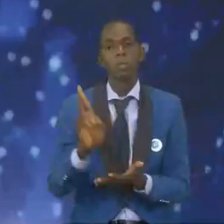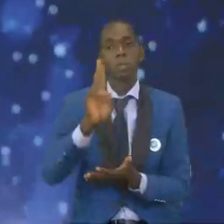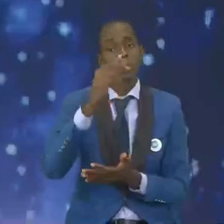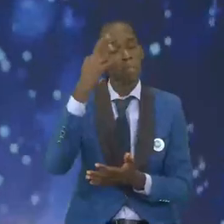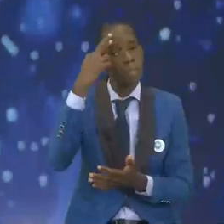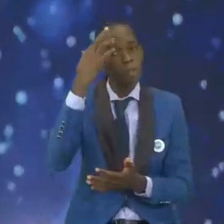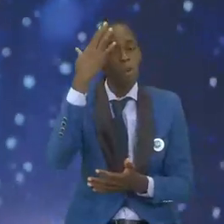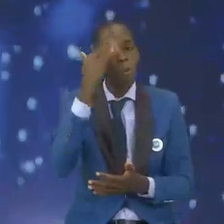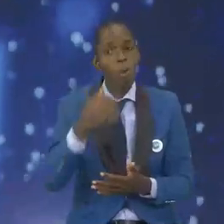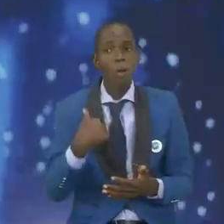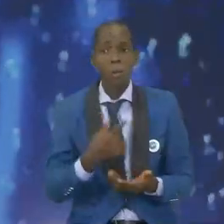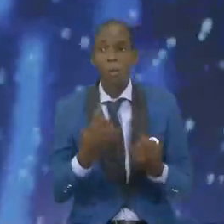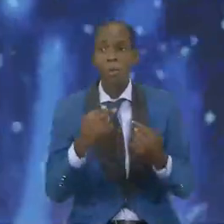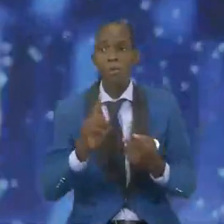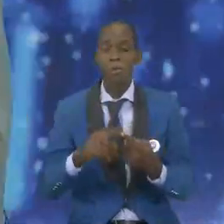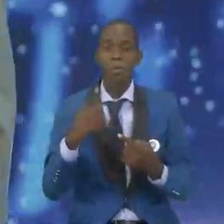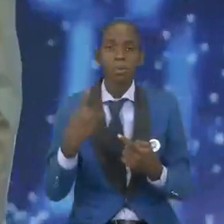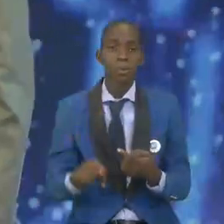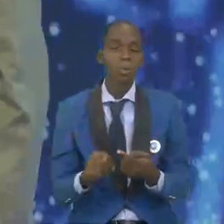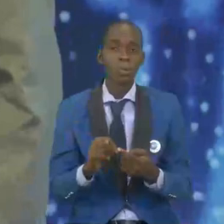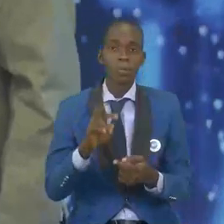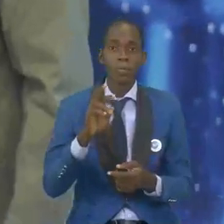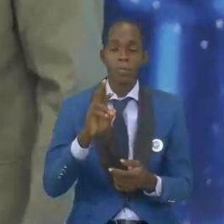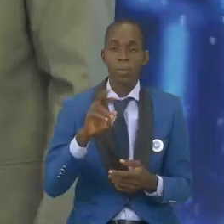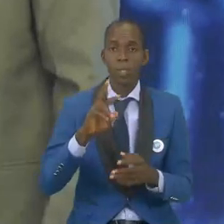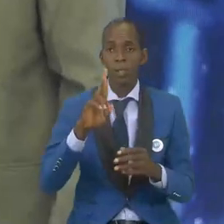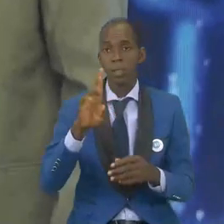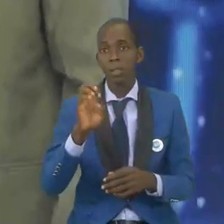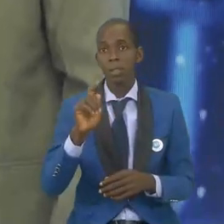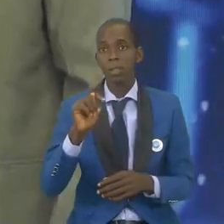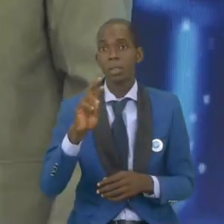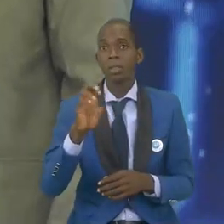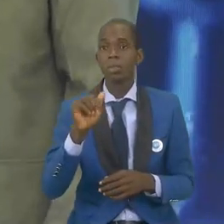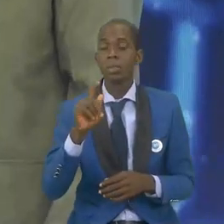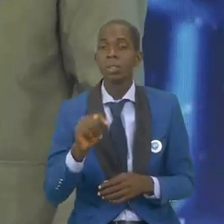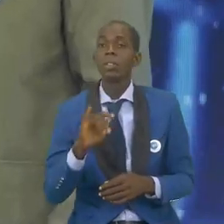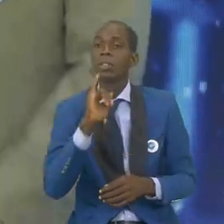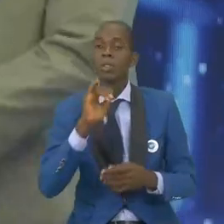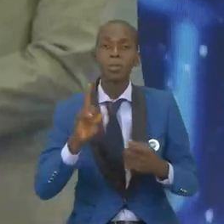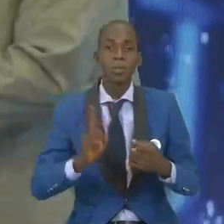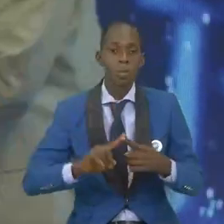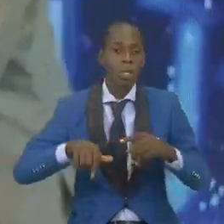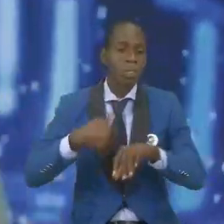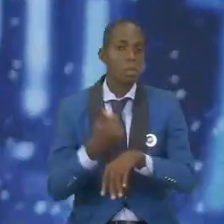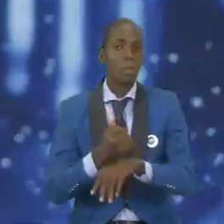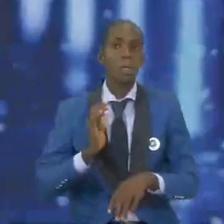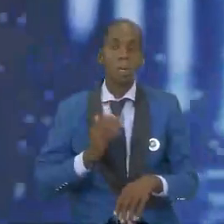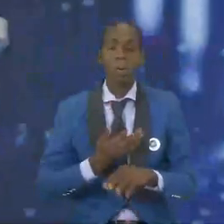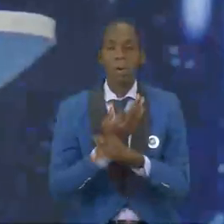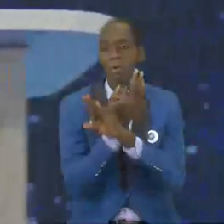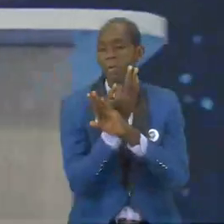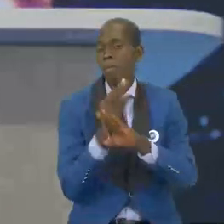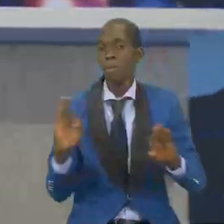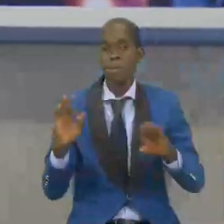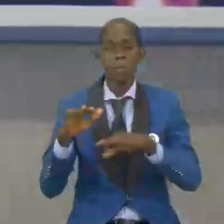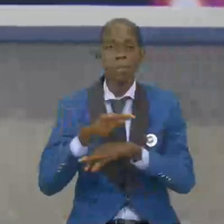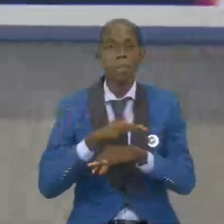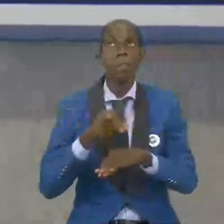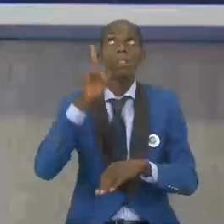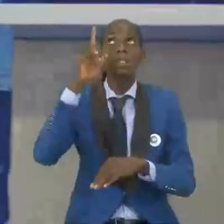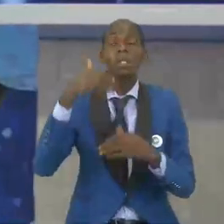retraite, c'est pour affermir notre émancipation. Oui, il nous a